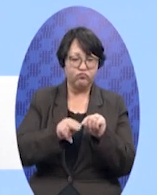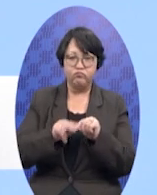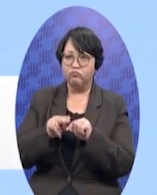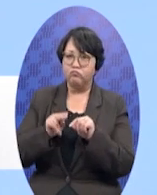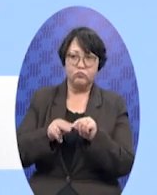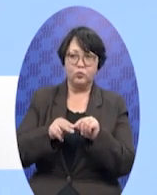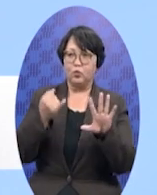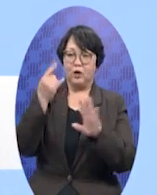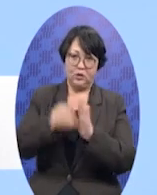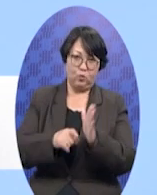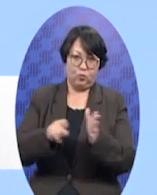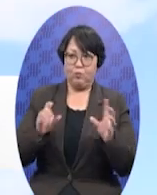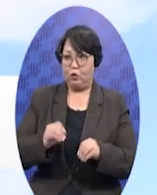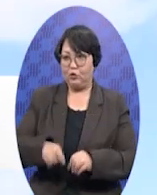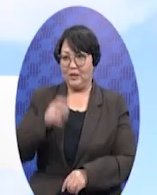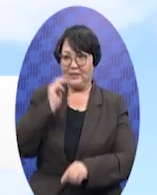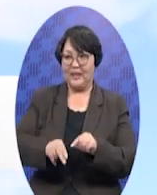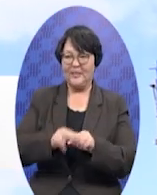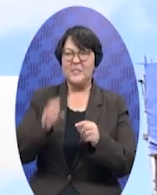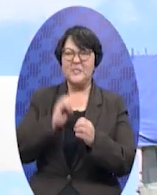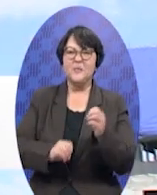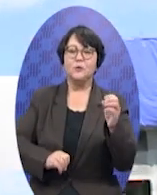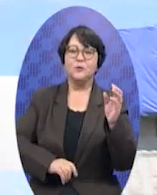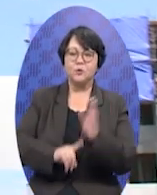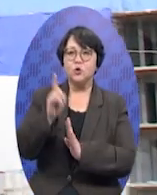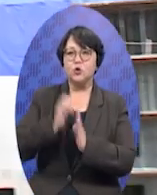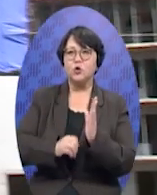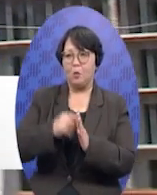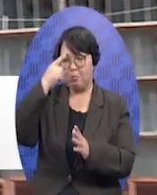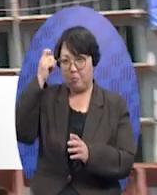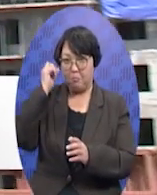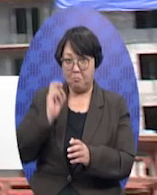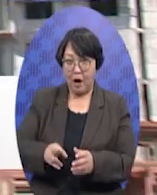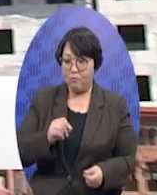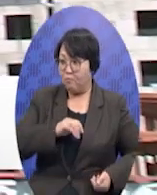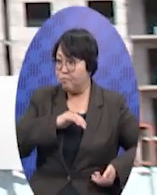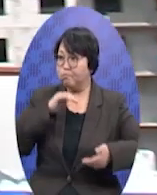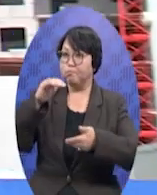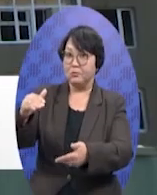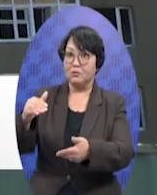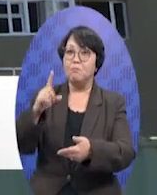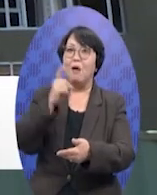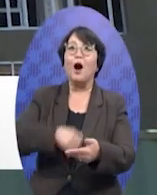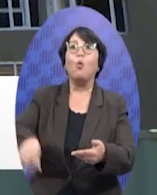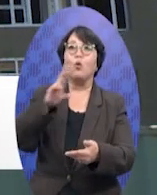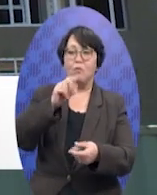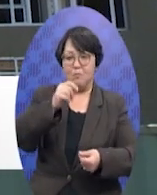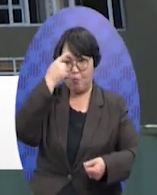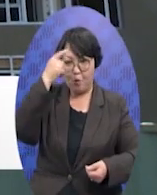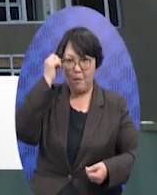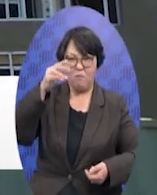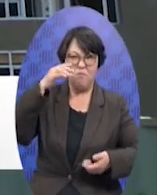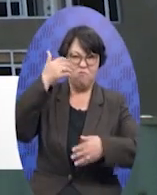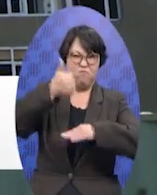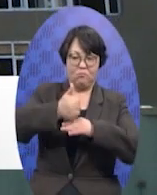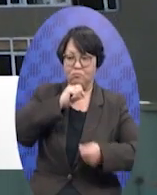жил болж байгаа учраас одоо шалгалт хийх ёстой. Хэрвээ Монгол банк засгийн газар их үсрээр олгосоор байтал иргэдийн зээлийн өргөдлөөс банк үндэслэлгүйгээр